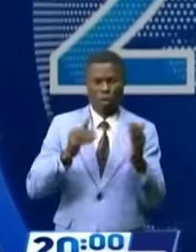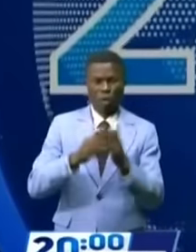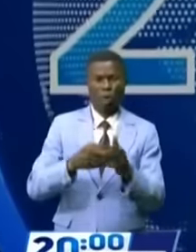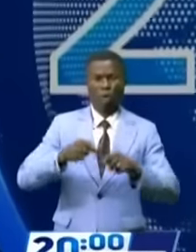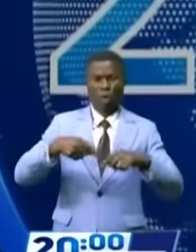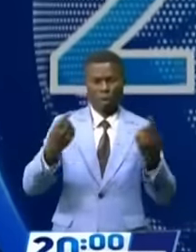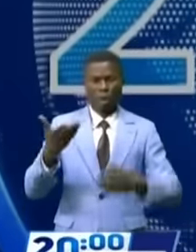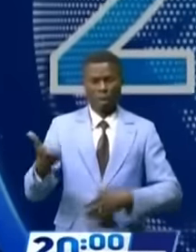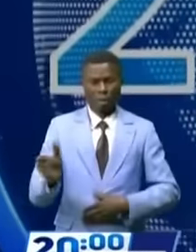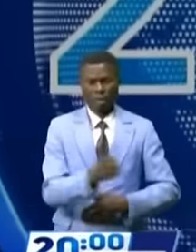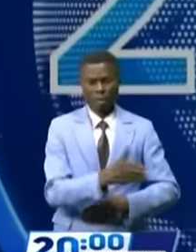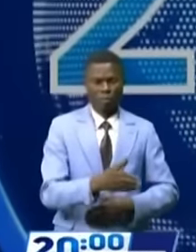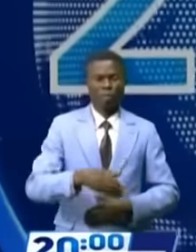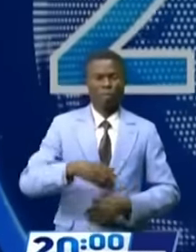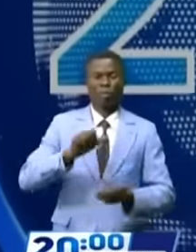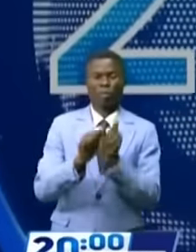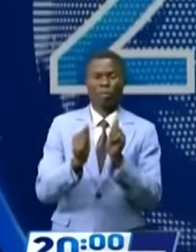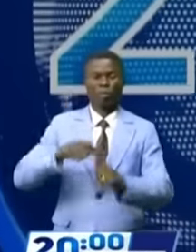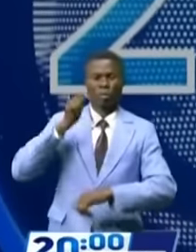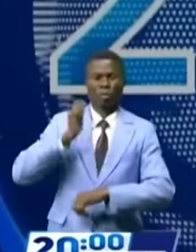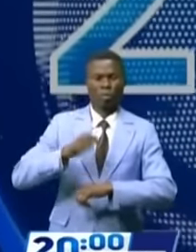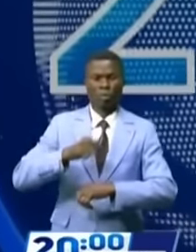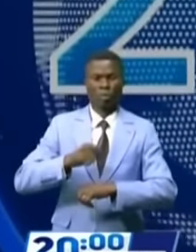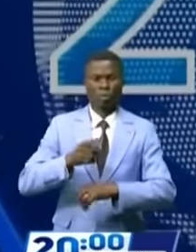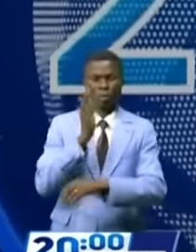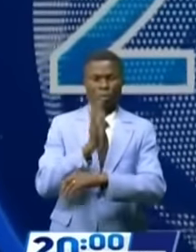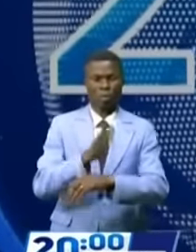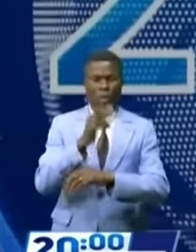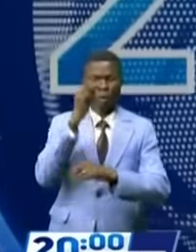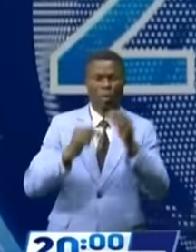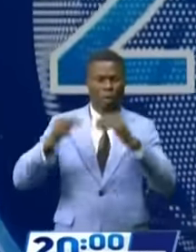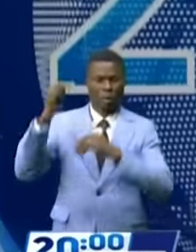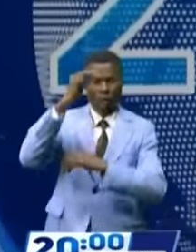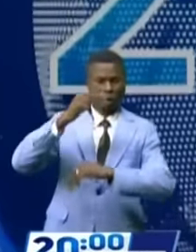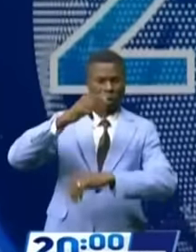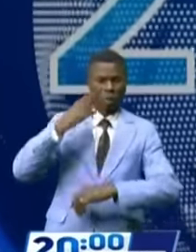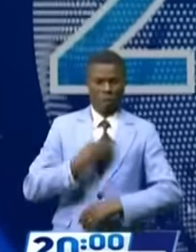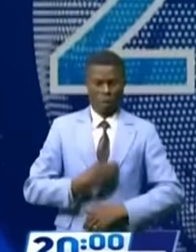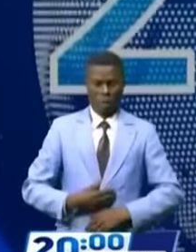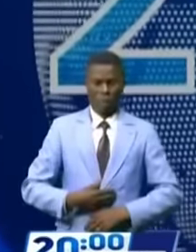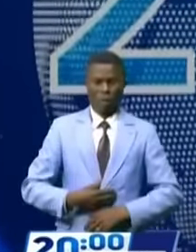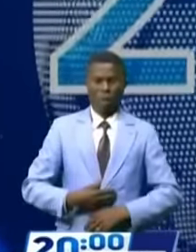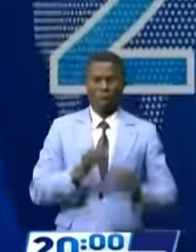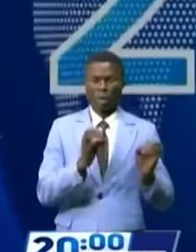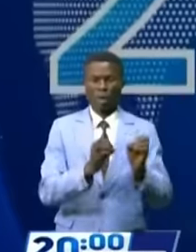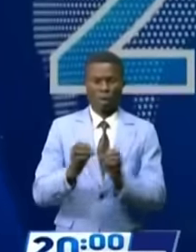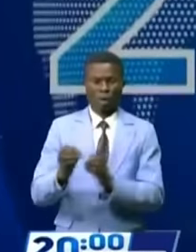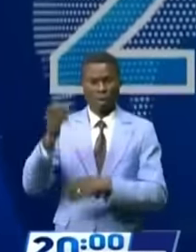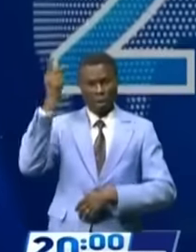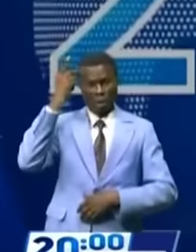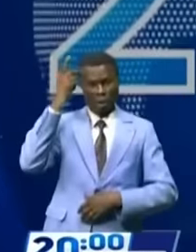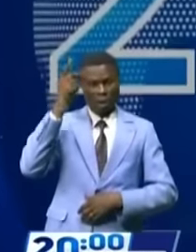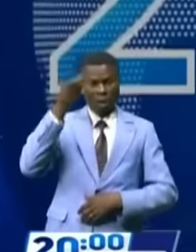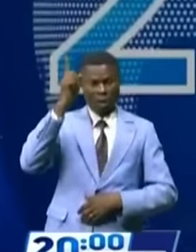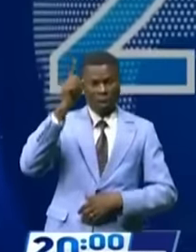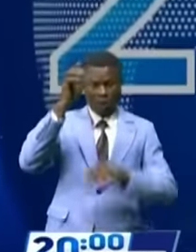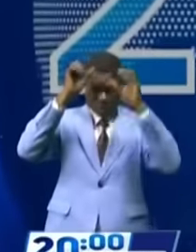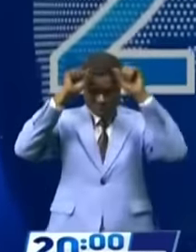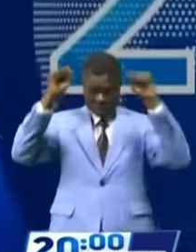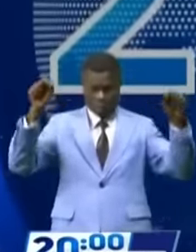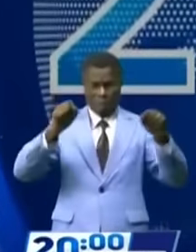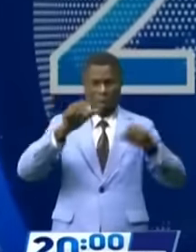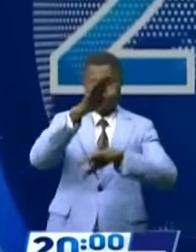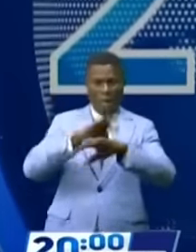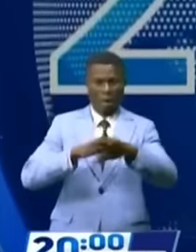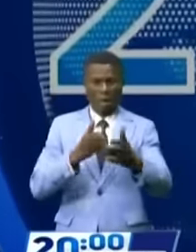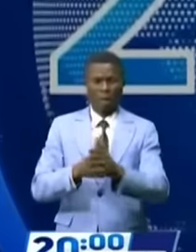Et toujours au chapitre de la justice, le Conseil supérieur de la magistrature a convié à Kinshasa le premier président des cours